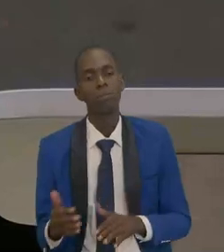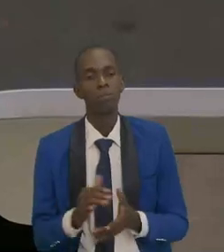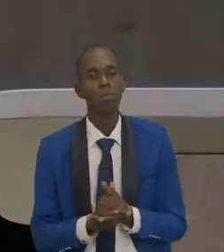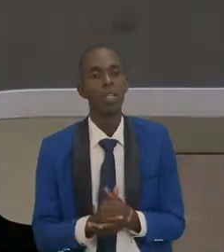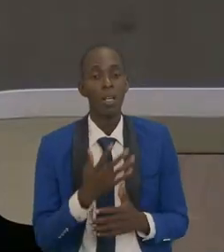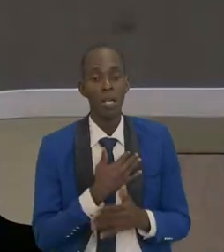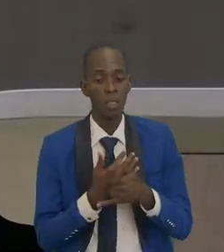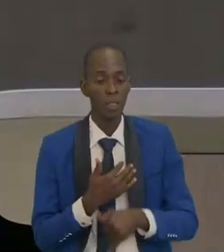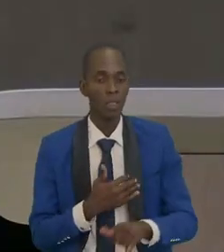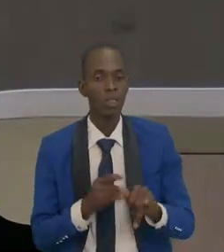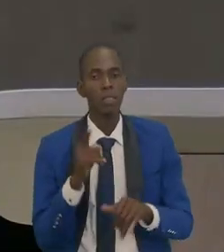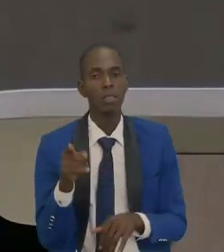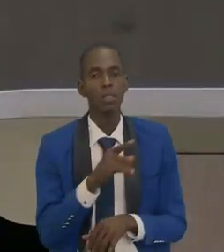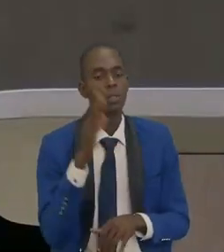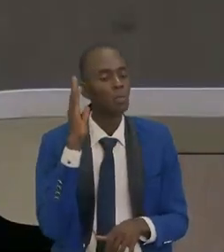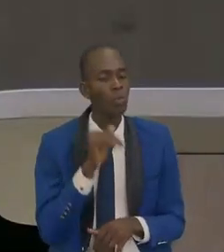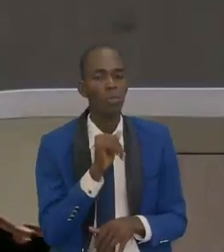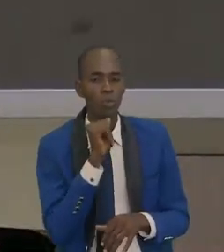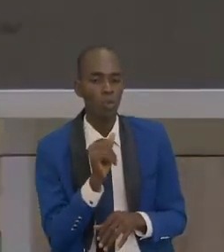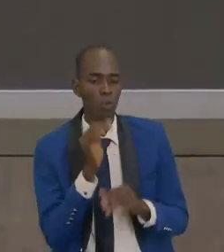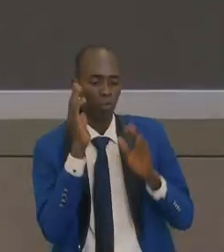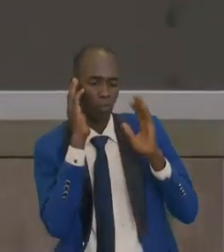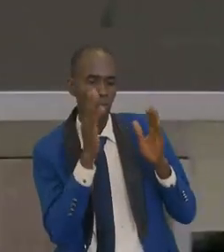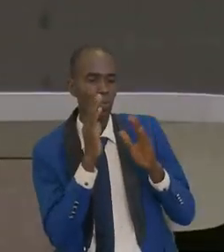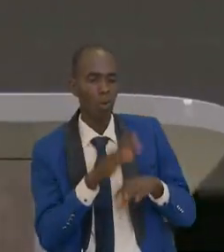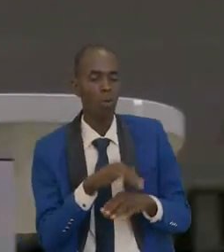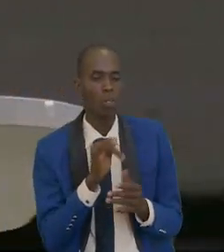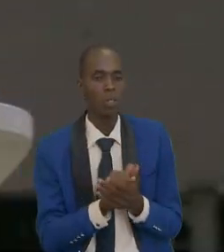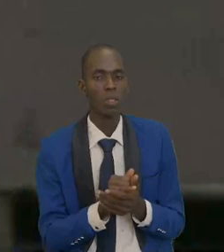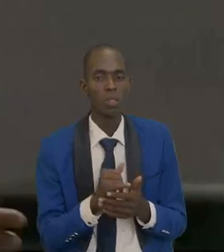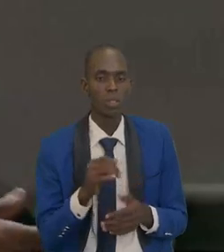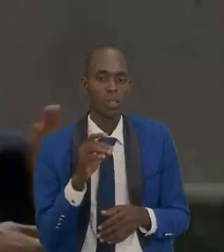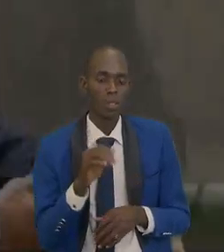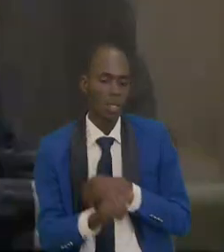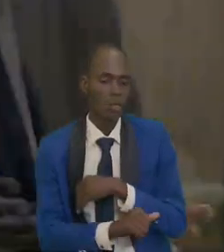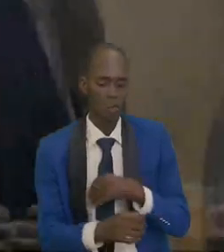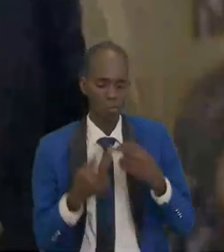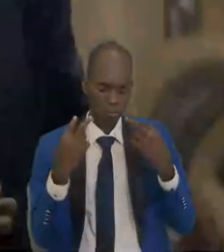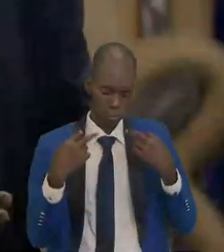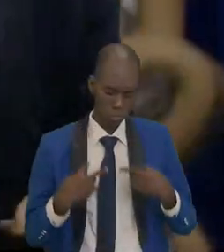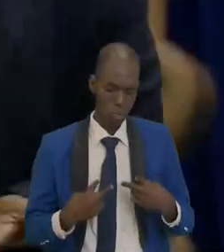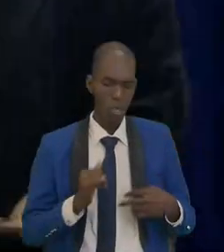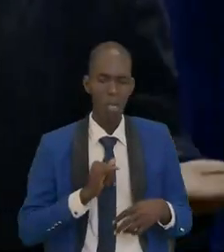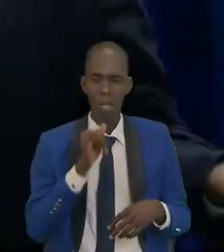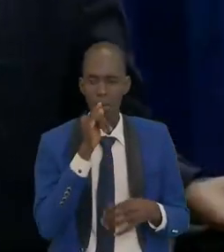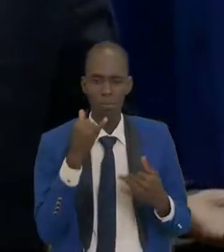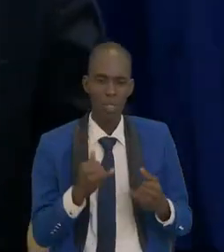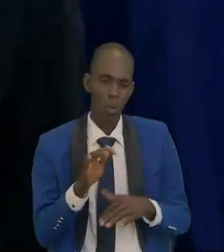Mais il n'a pas regardé à cela. Il s'est regardé, il marchait plus